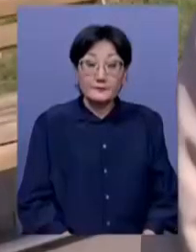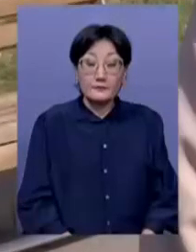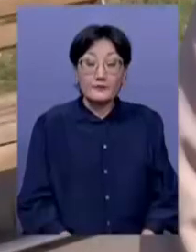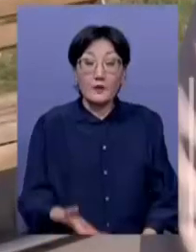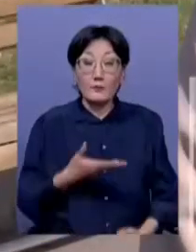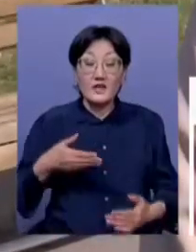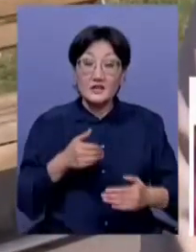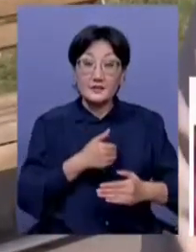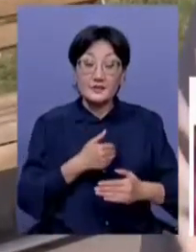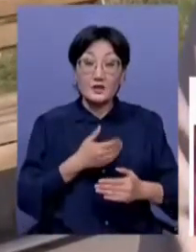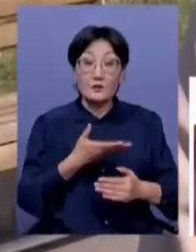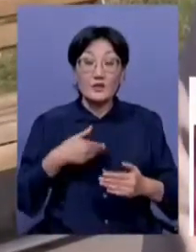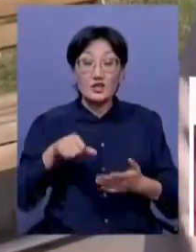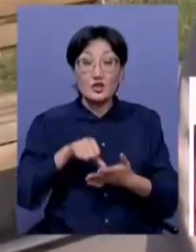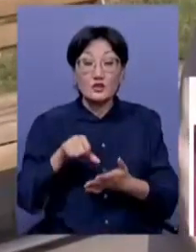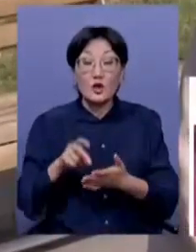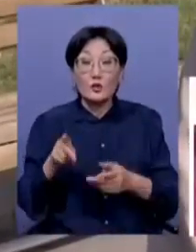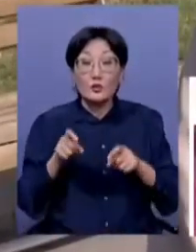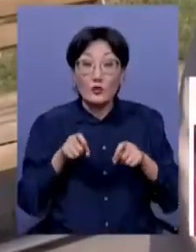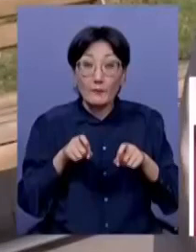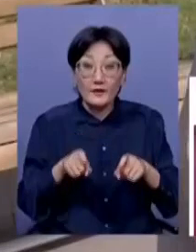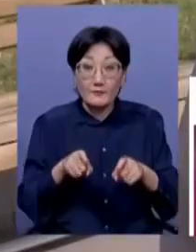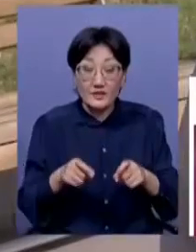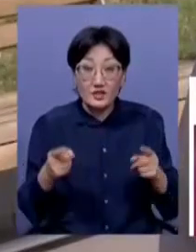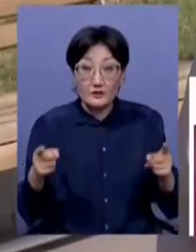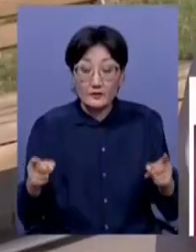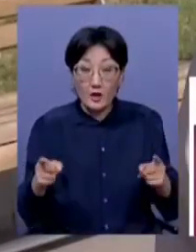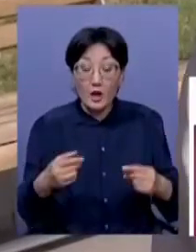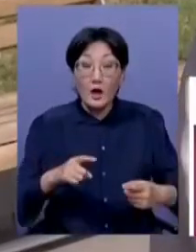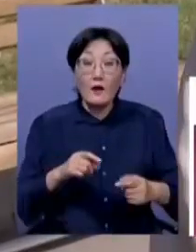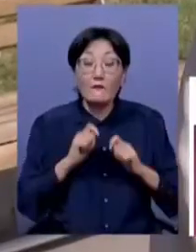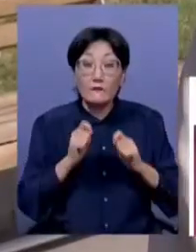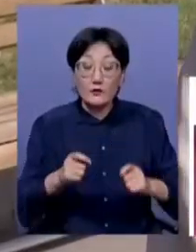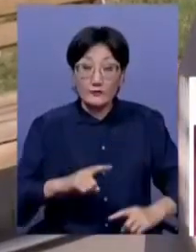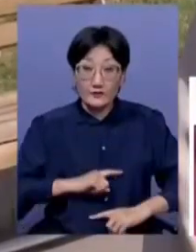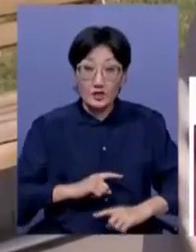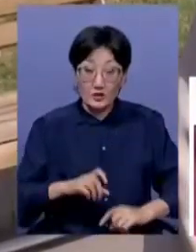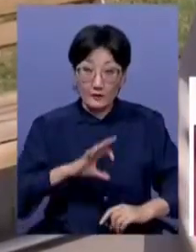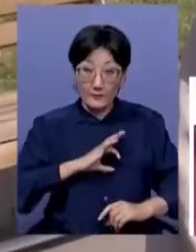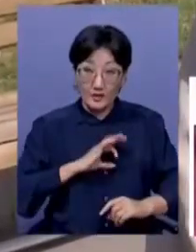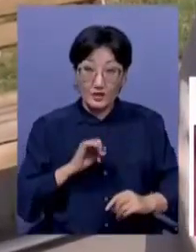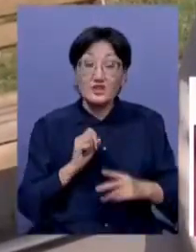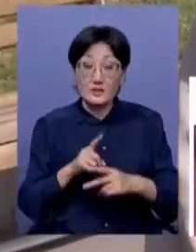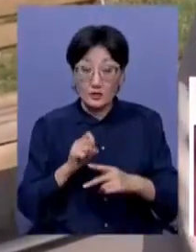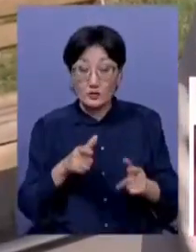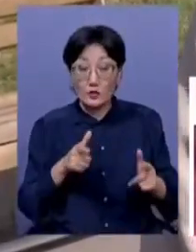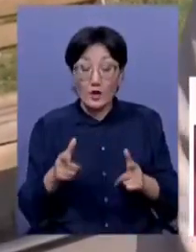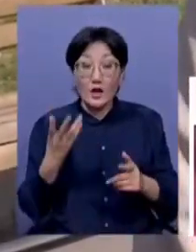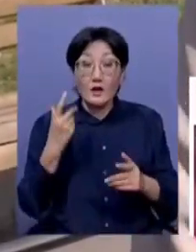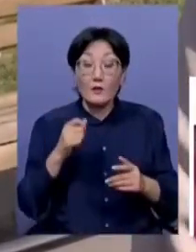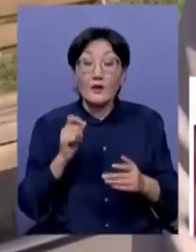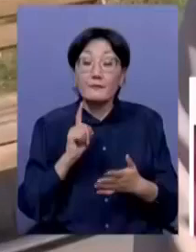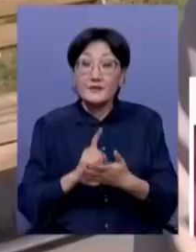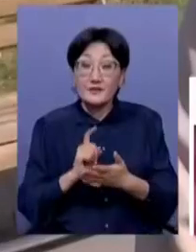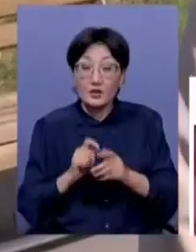Но мы хотели бы нашим участникам, кто пробежит эту дистанцию, вручить финишные медали. Они уже заказаны, и мы обязательно их вручим, когда